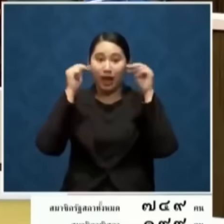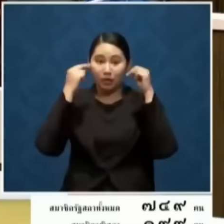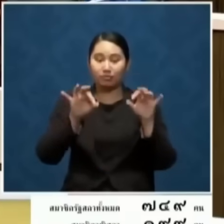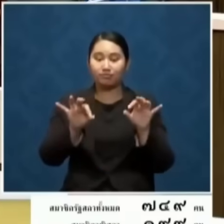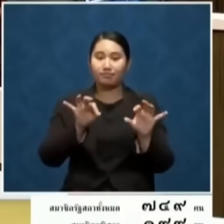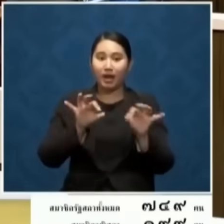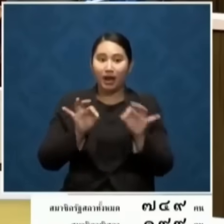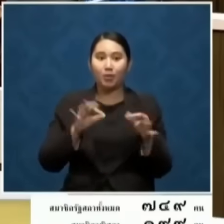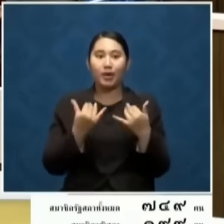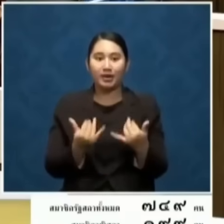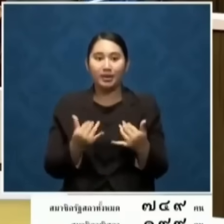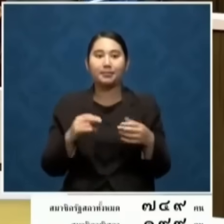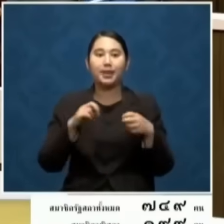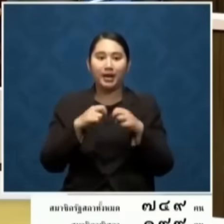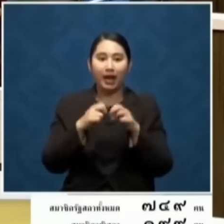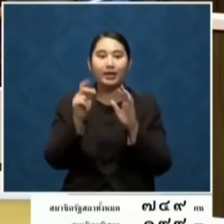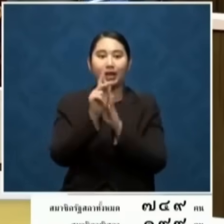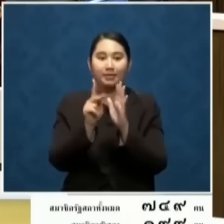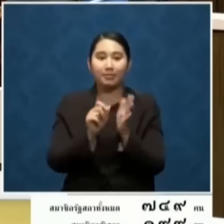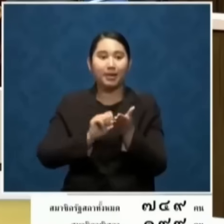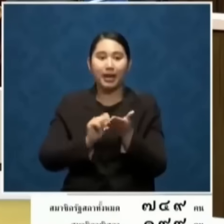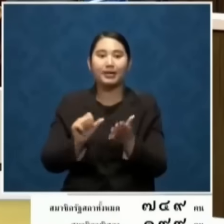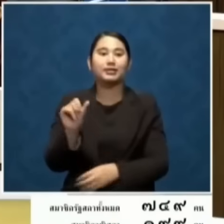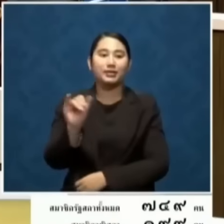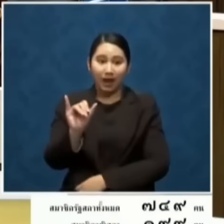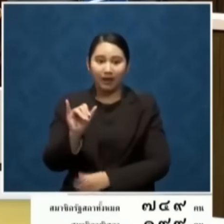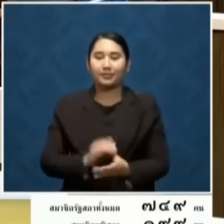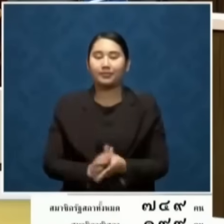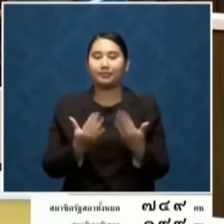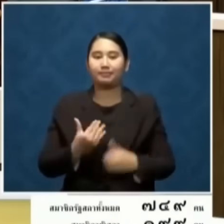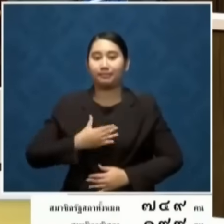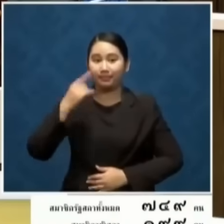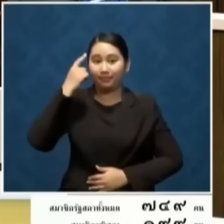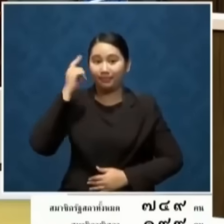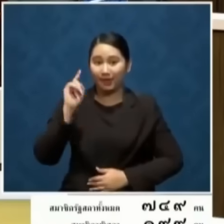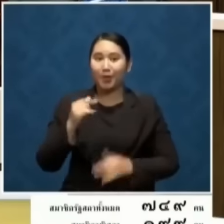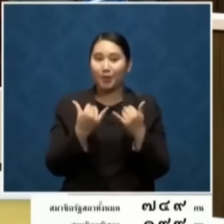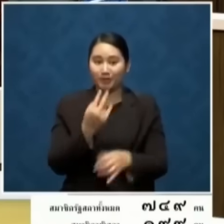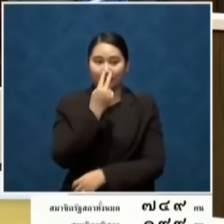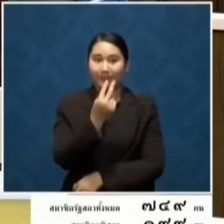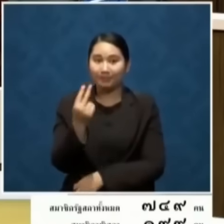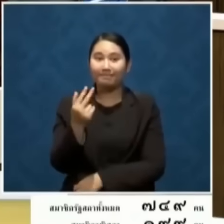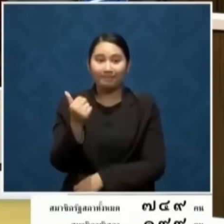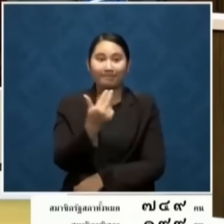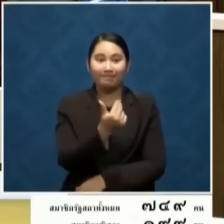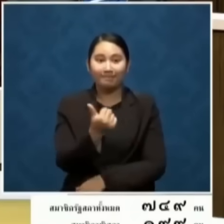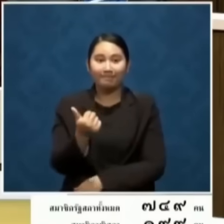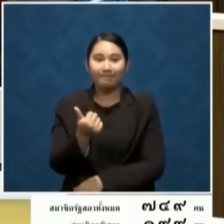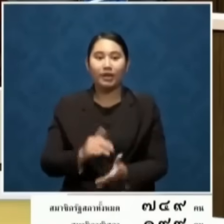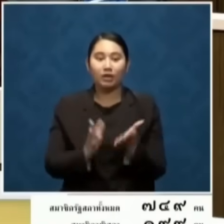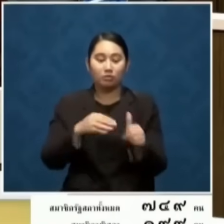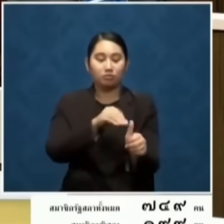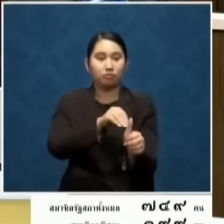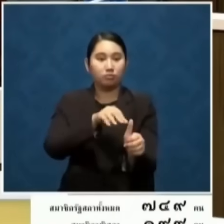อค่ะว่าส่วนกรณีที่นายประพันธ์นะคะคุณประพันธ์คุณมีนี่แหละกล่าวถึงคุณสมบัติ และลักษณะต้องห้ามการเป็นส.ส.ยืน